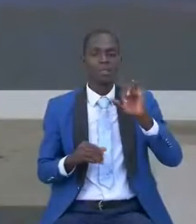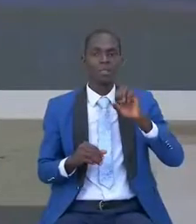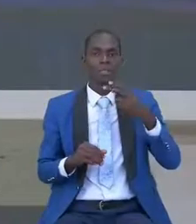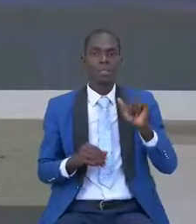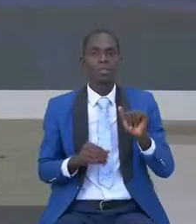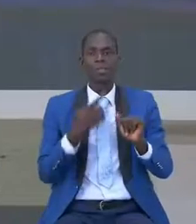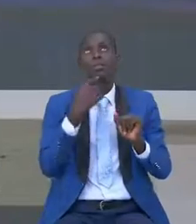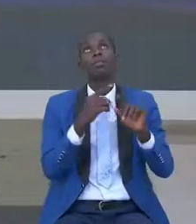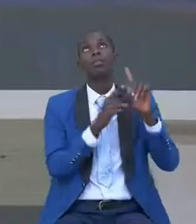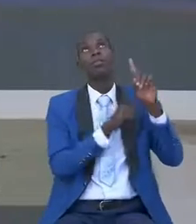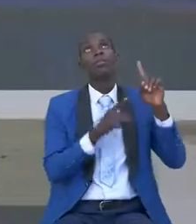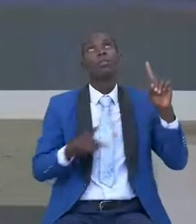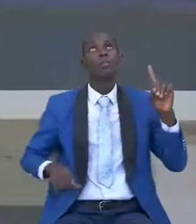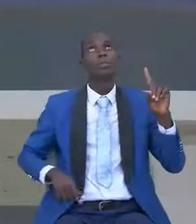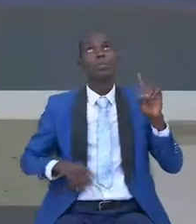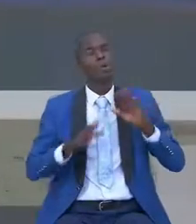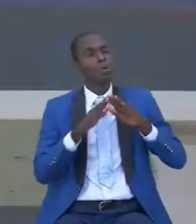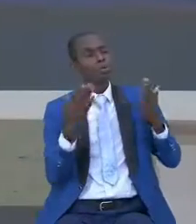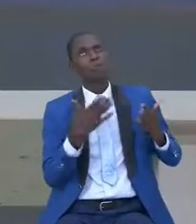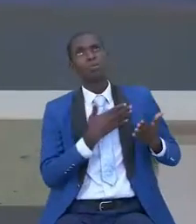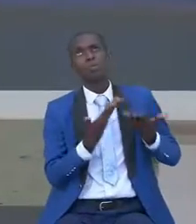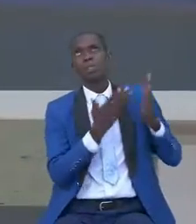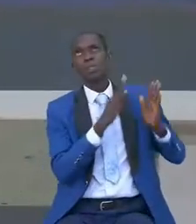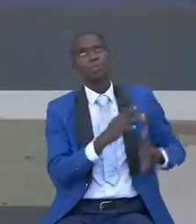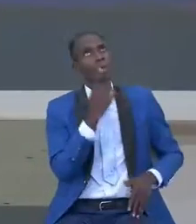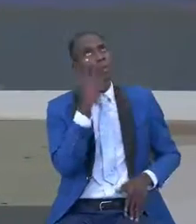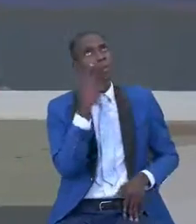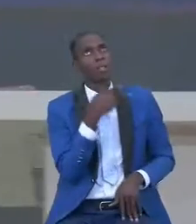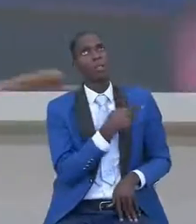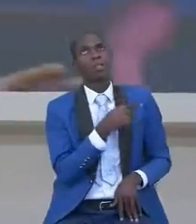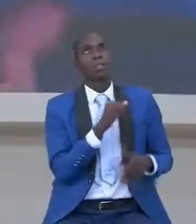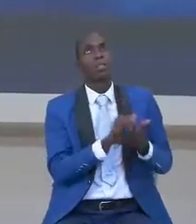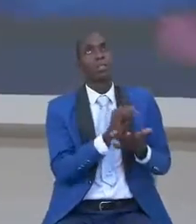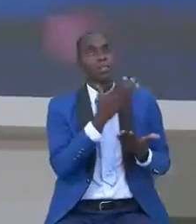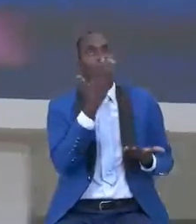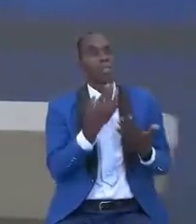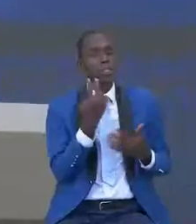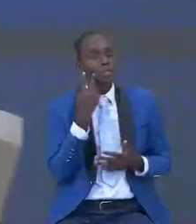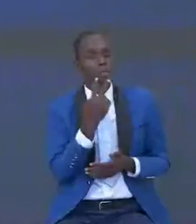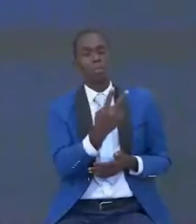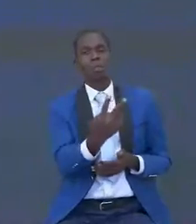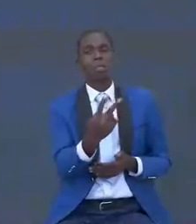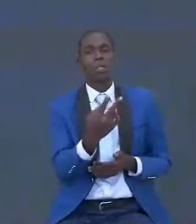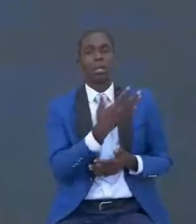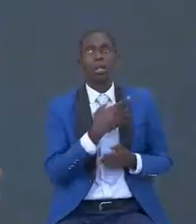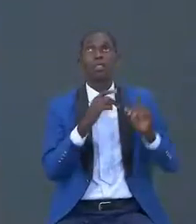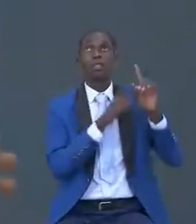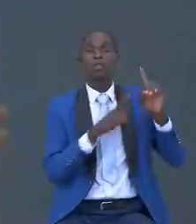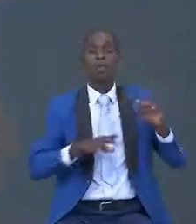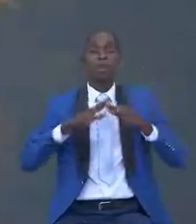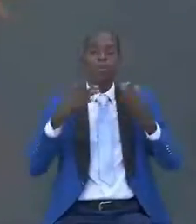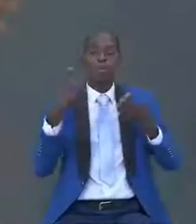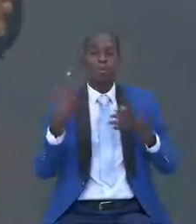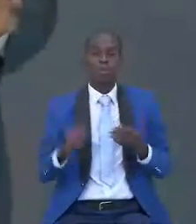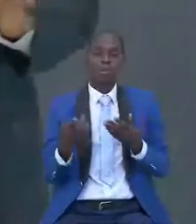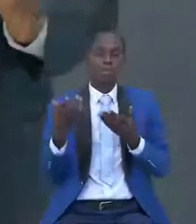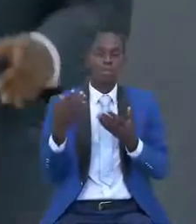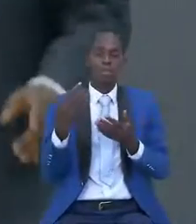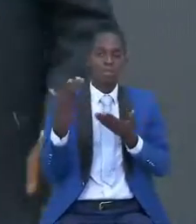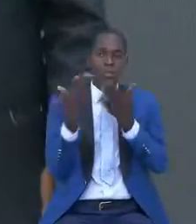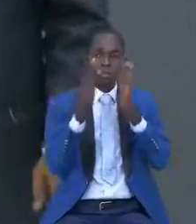Seigneur, ouvre ses yeux pour qu'il voie. Et Dieu a ouvert les yeux du serviteur